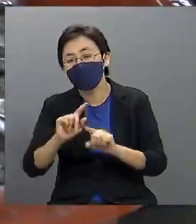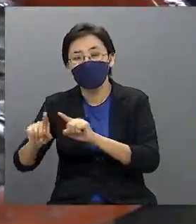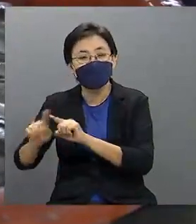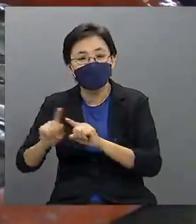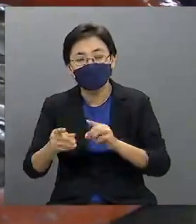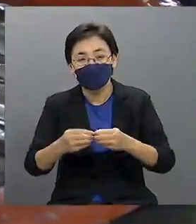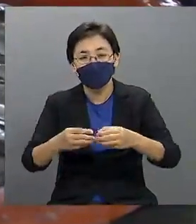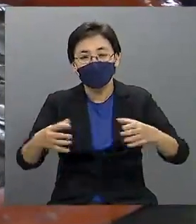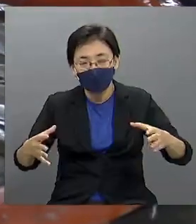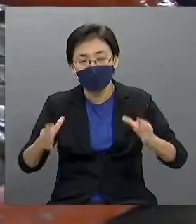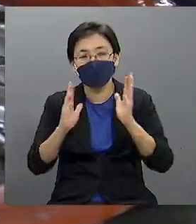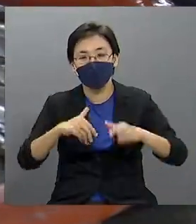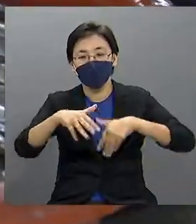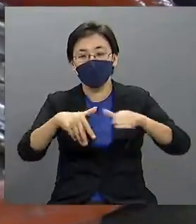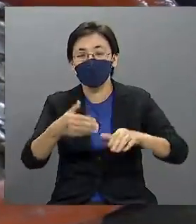ธ